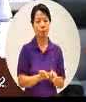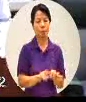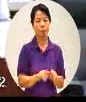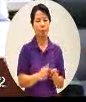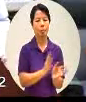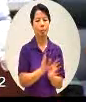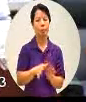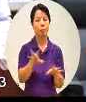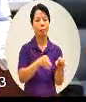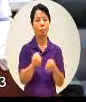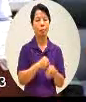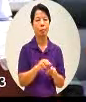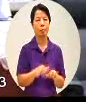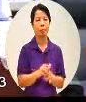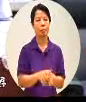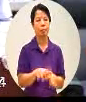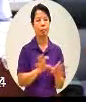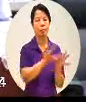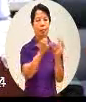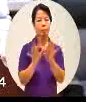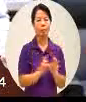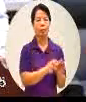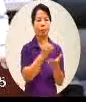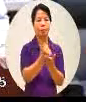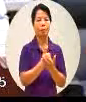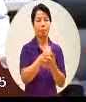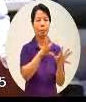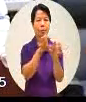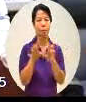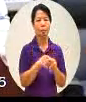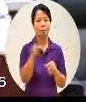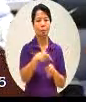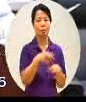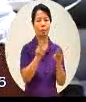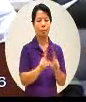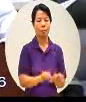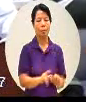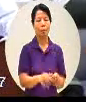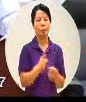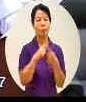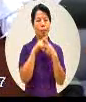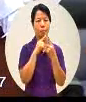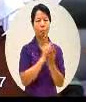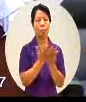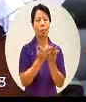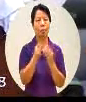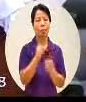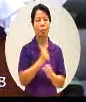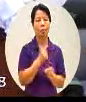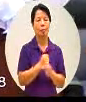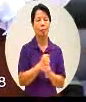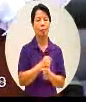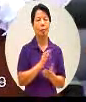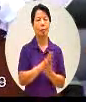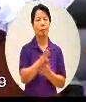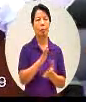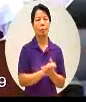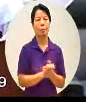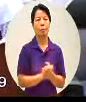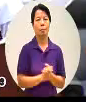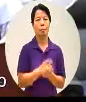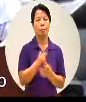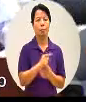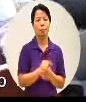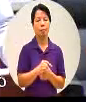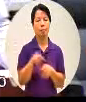料，伊就要请帝都，请帝都来整理资料，伊就要加一个秘书。啊，即摆做了。以这